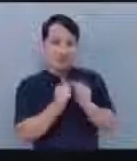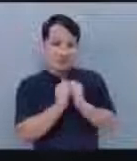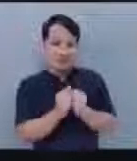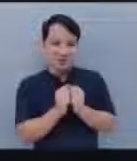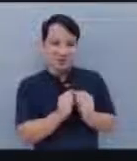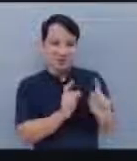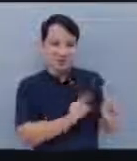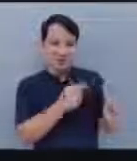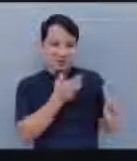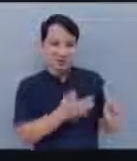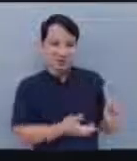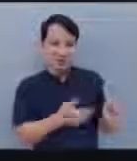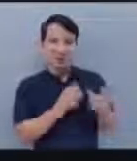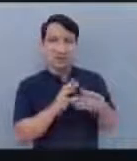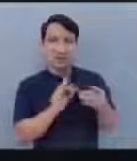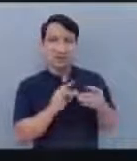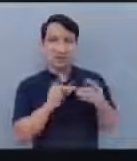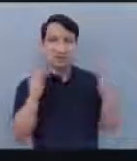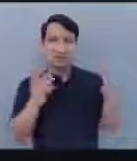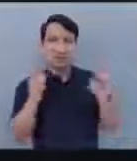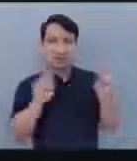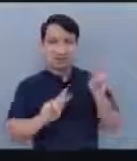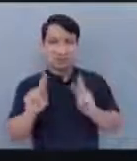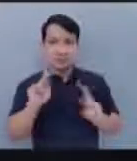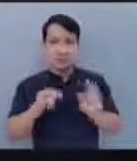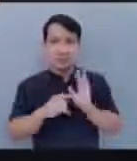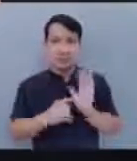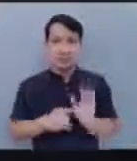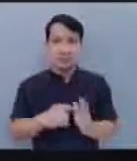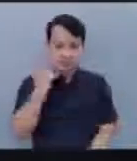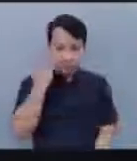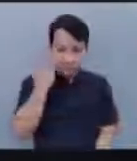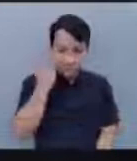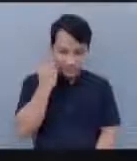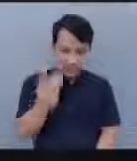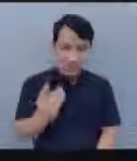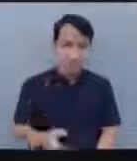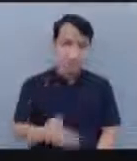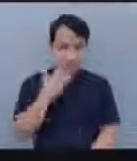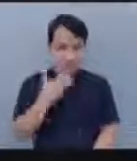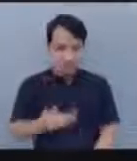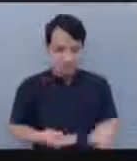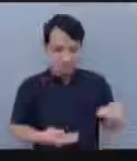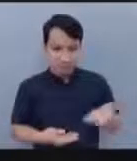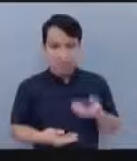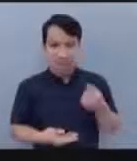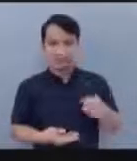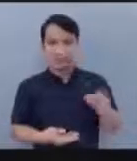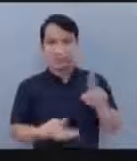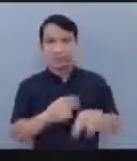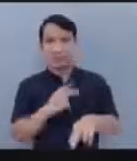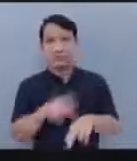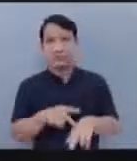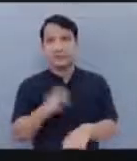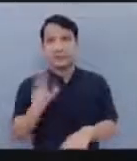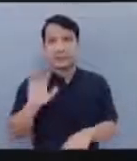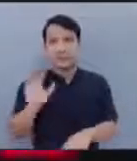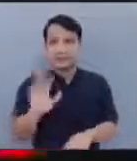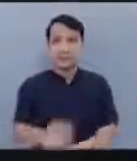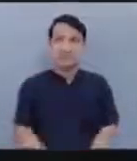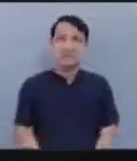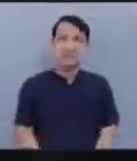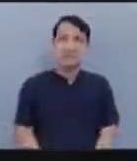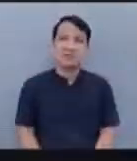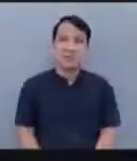ating makakwentuhan ng ating performer of the day na si Julia Daniel. Welcome to Rise and Shine, Pilipinas! Hello po. Good